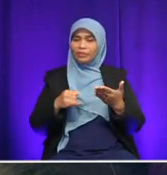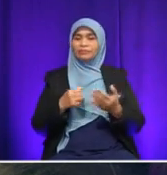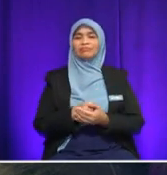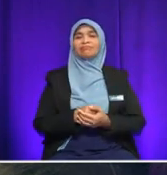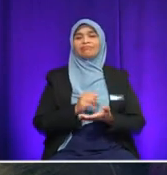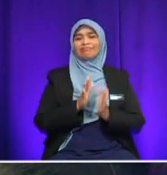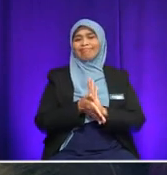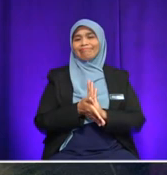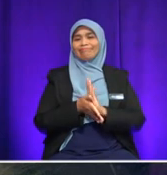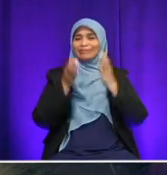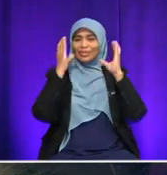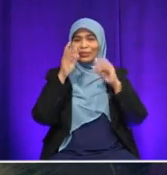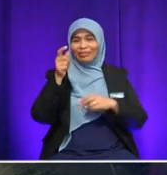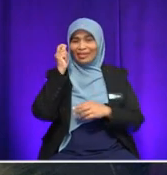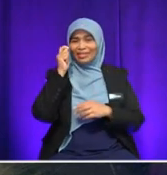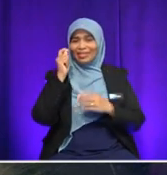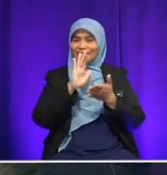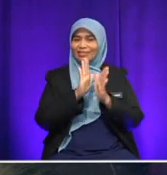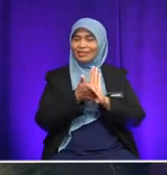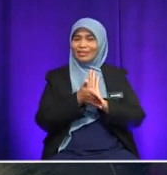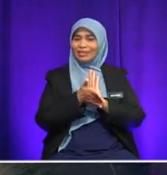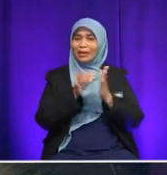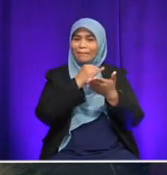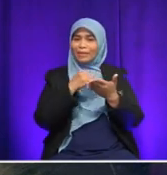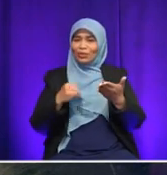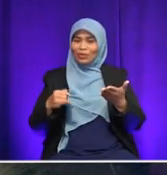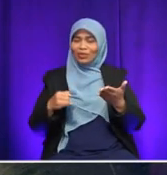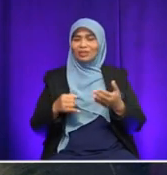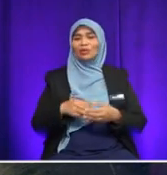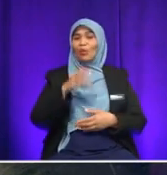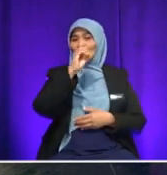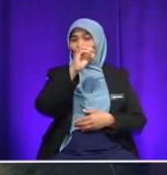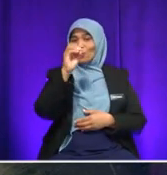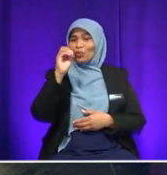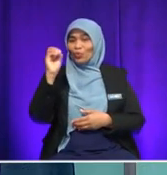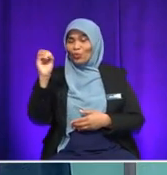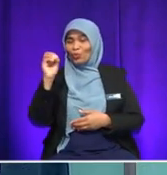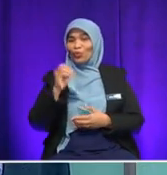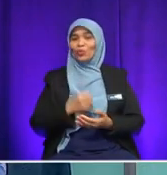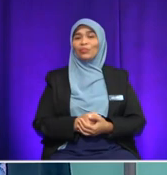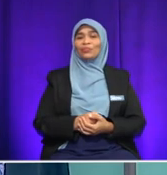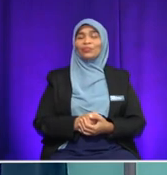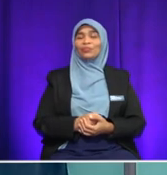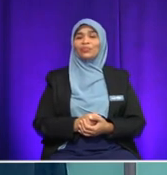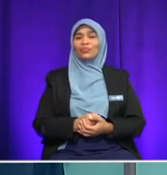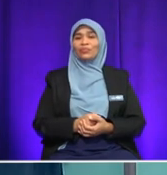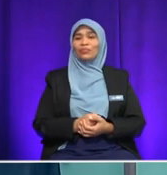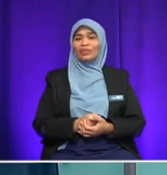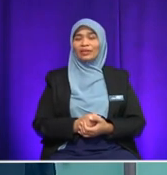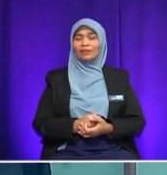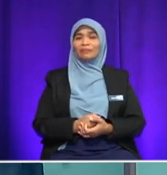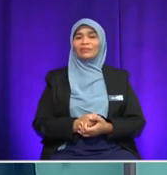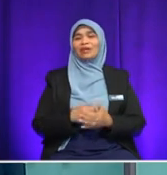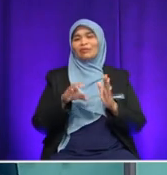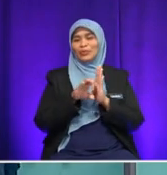jadi pelukis kan? Untuk melukis yang kosong-kosong sebab senang kan? Kalau dia suruh lukis rambai rumah ke apa semua, dah jadi rumah tiang